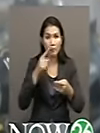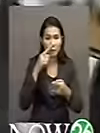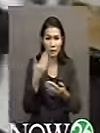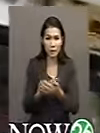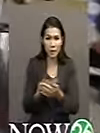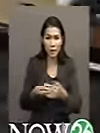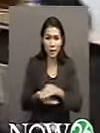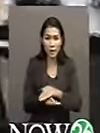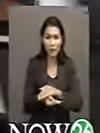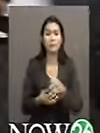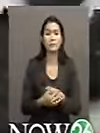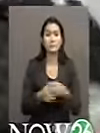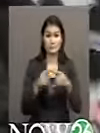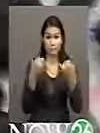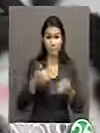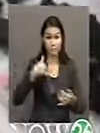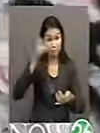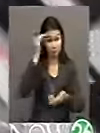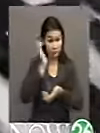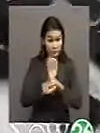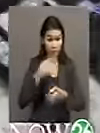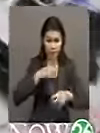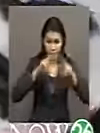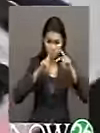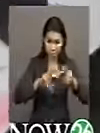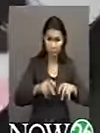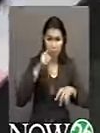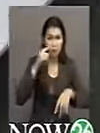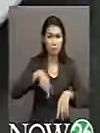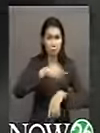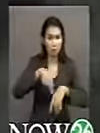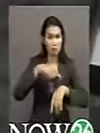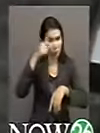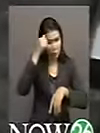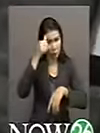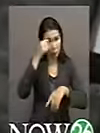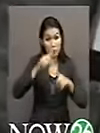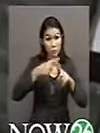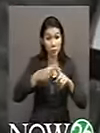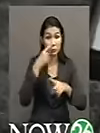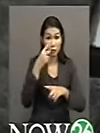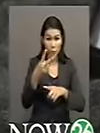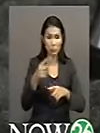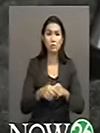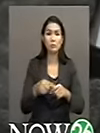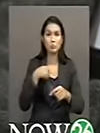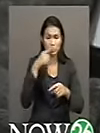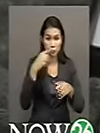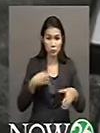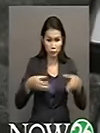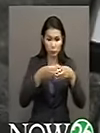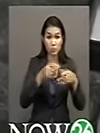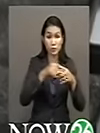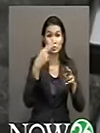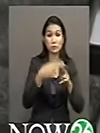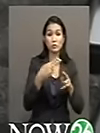อกเงินจากการสืบสวนของตำรวจนะคะตำรวจบอกว่าใช้เวลานานกว่า2เดือนไปตรวจพบว่ากลุ่มของนายสดายุหรือว่